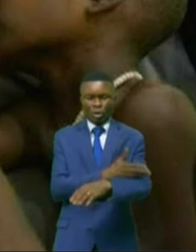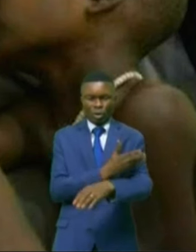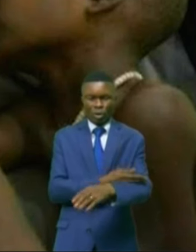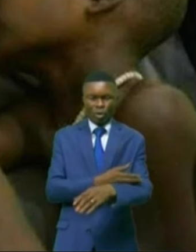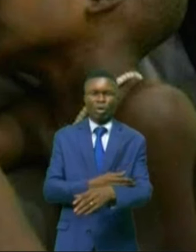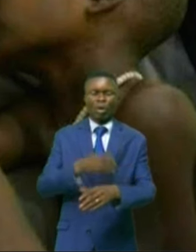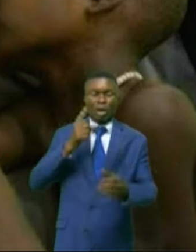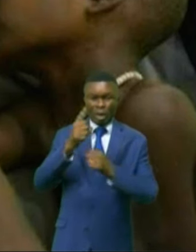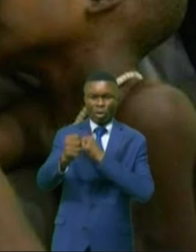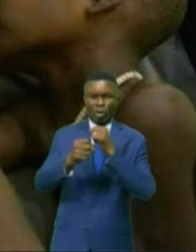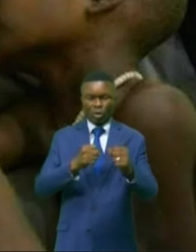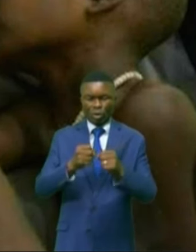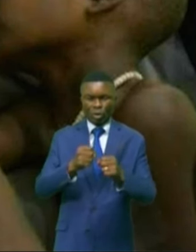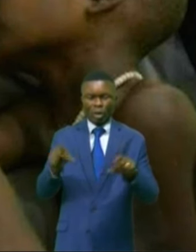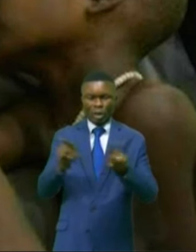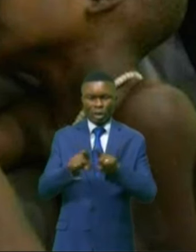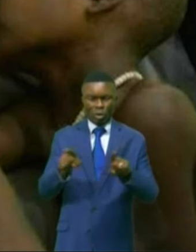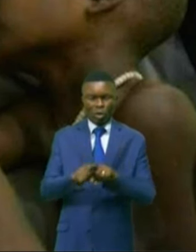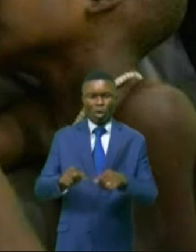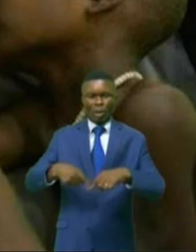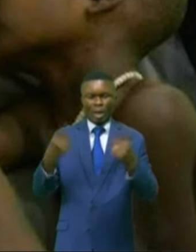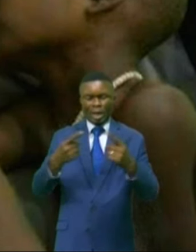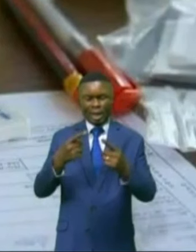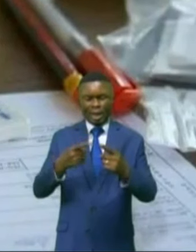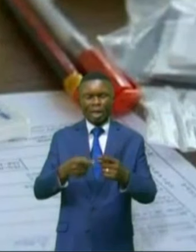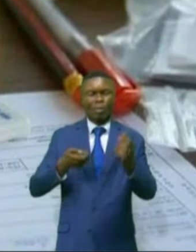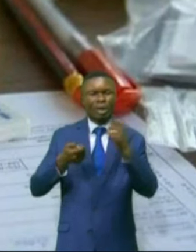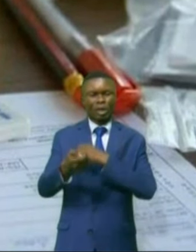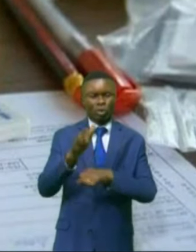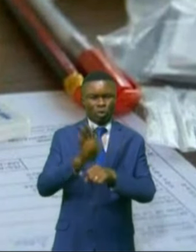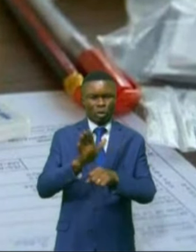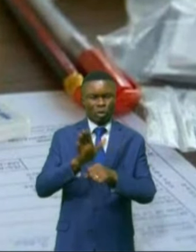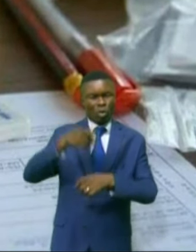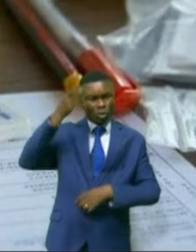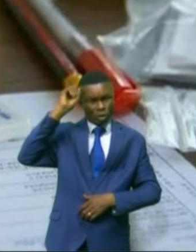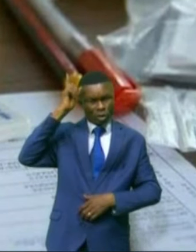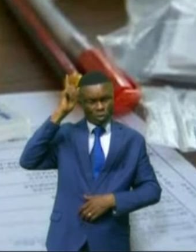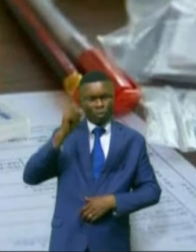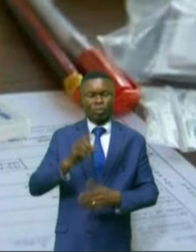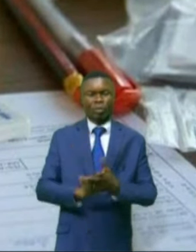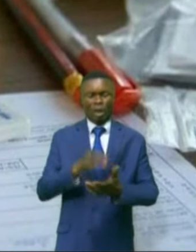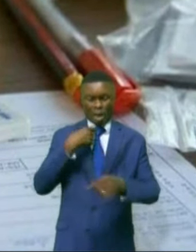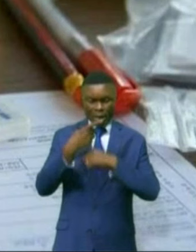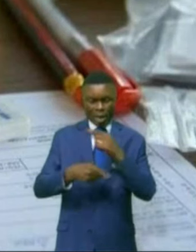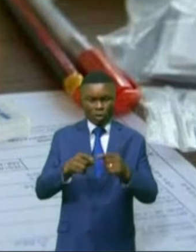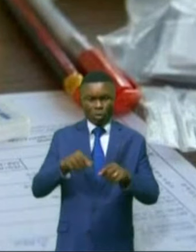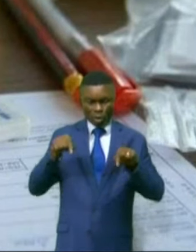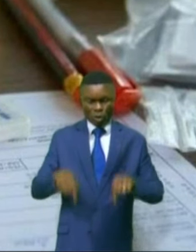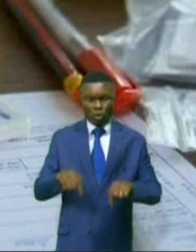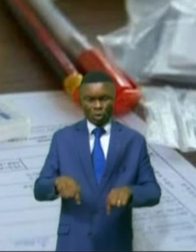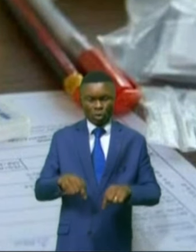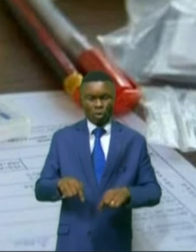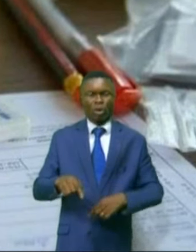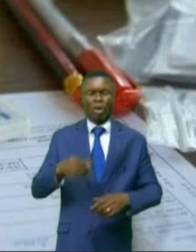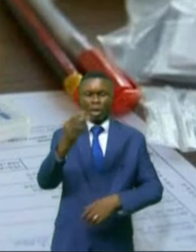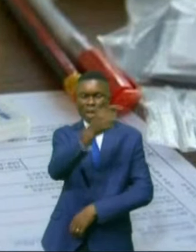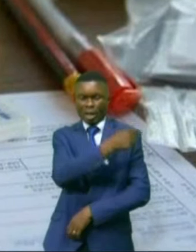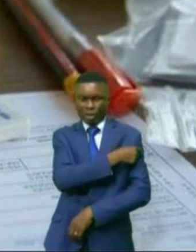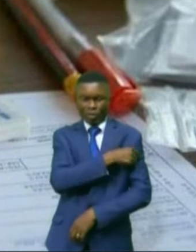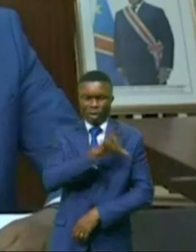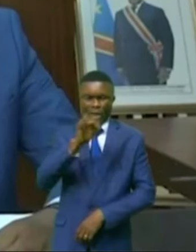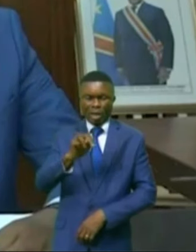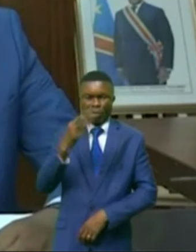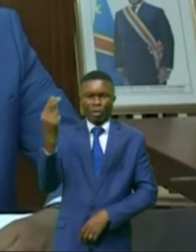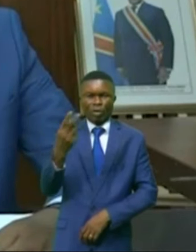le combat contre cet ennemi mortel de longue date. L'introduction dans les prochains jours dans notre pays du vaccin R21 Matrix